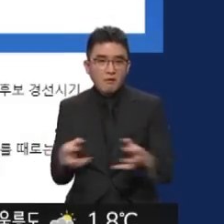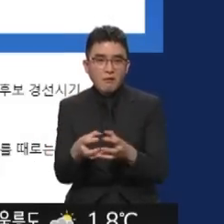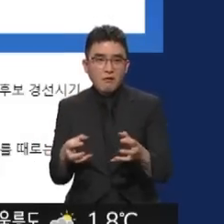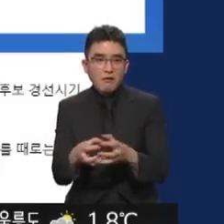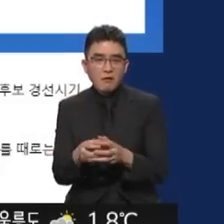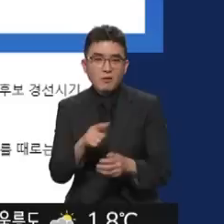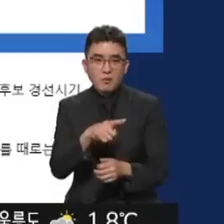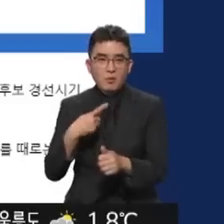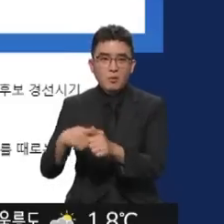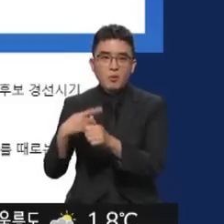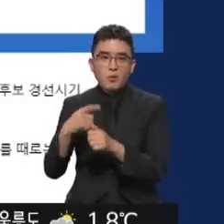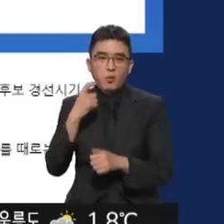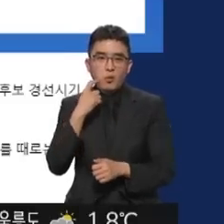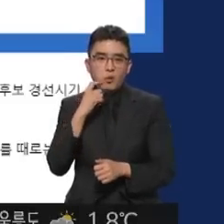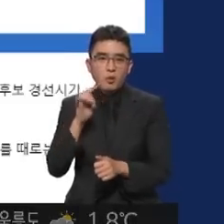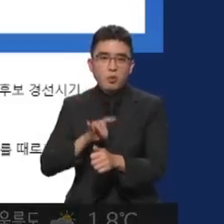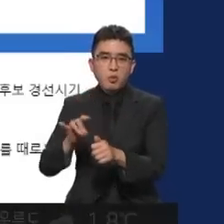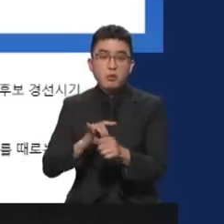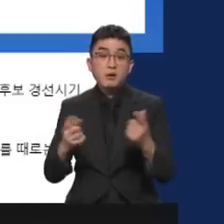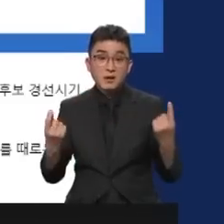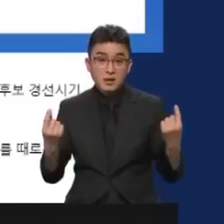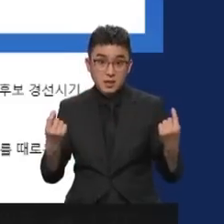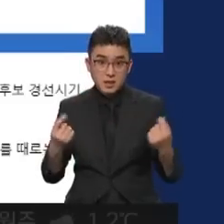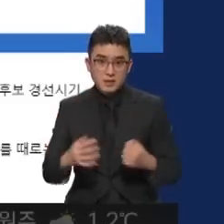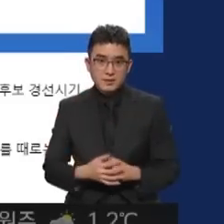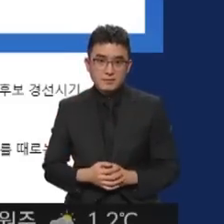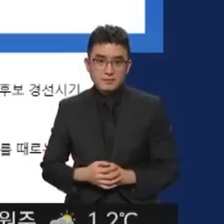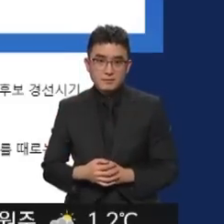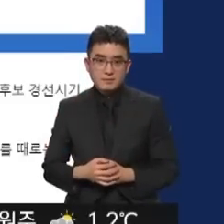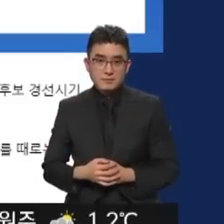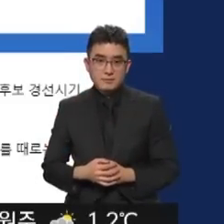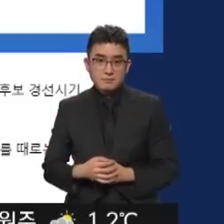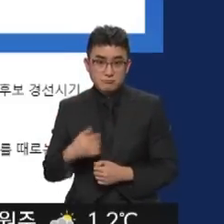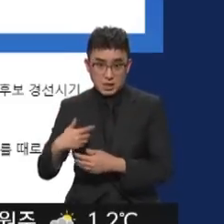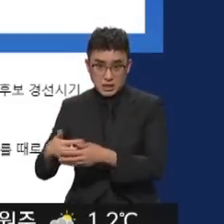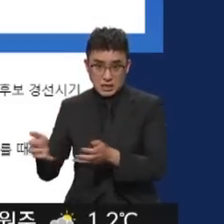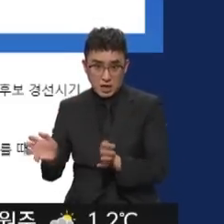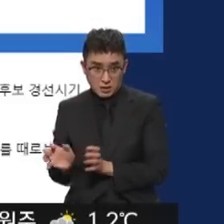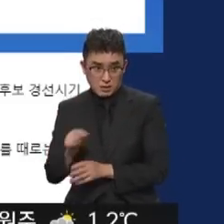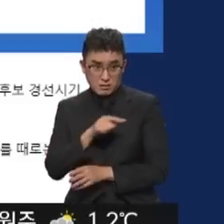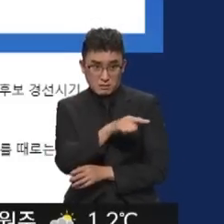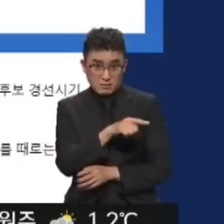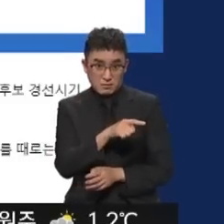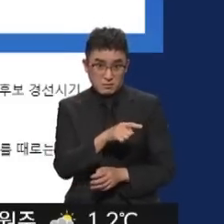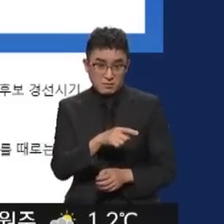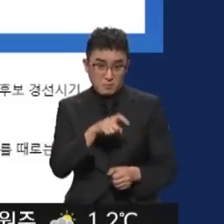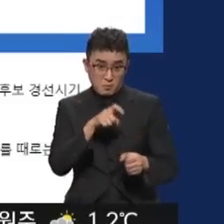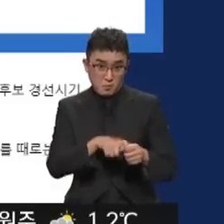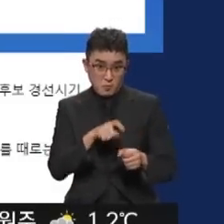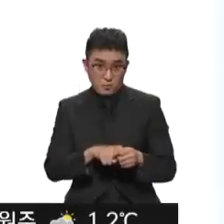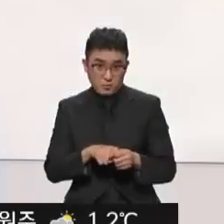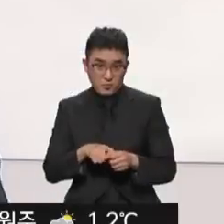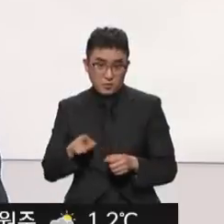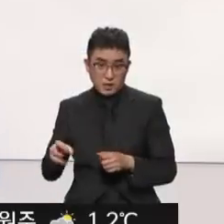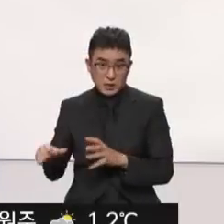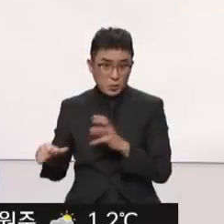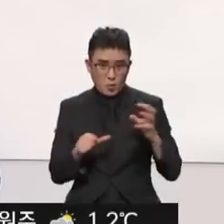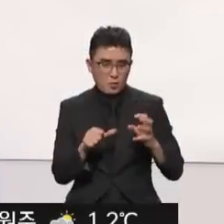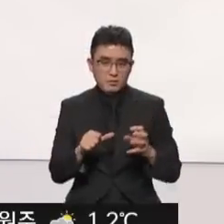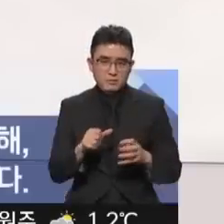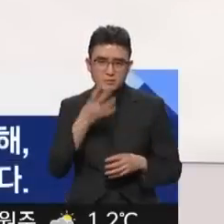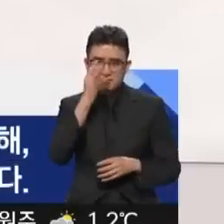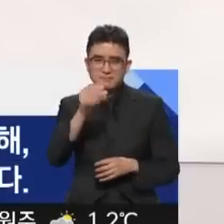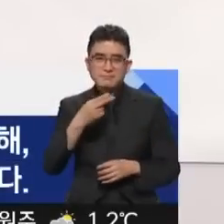기망하는 행위입니다. 우리 당이 특정인의 대권 가도의 수단으로 이용되지도 않을 것입니다.